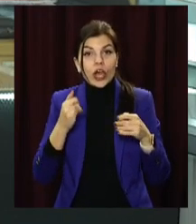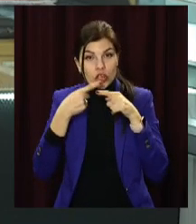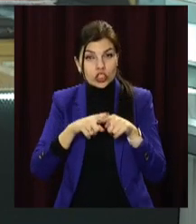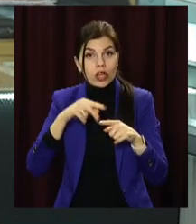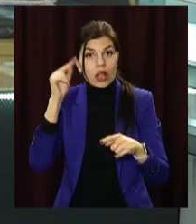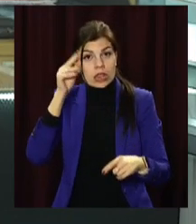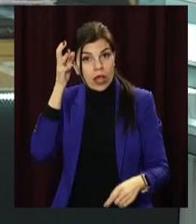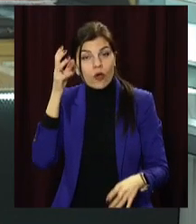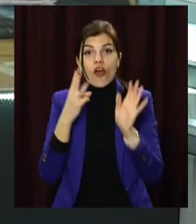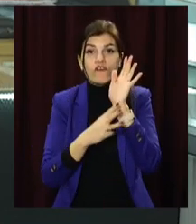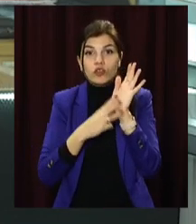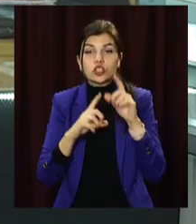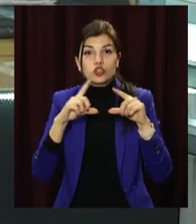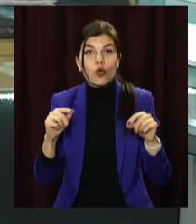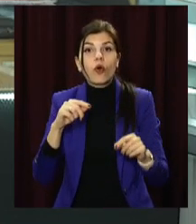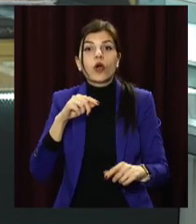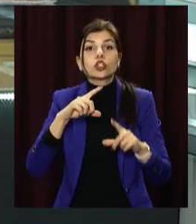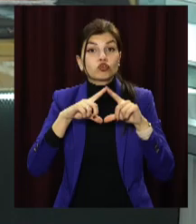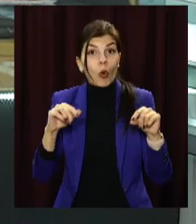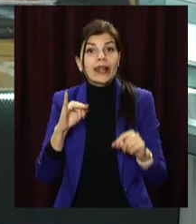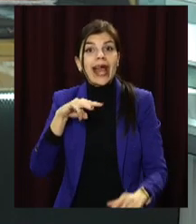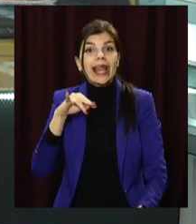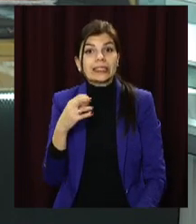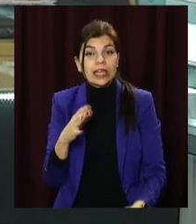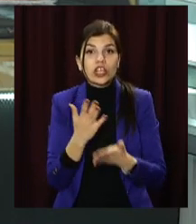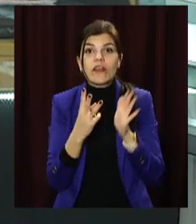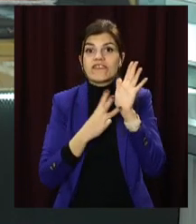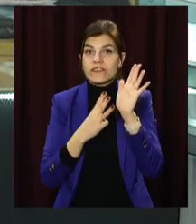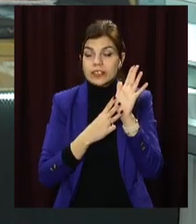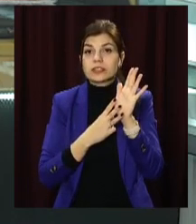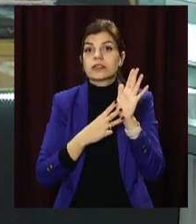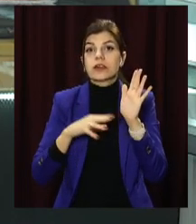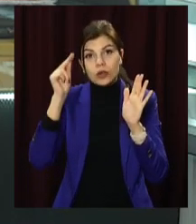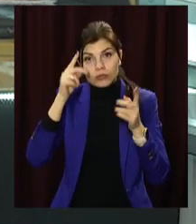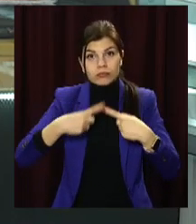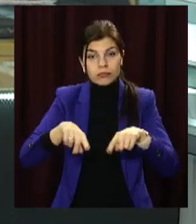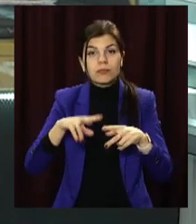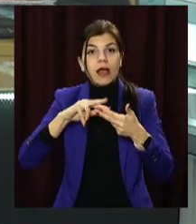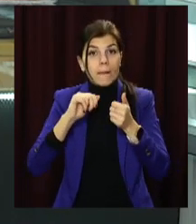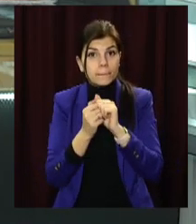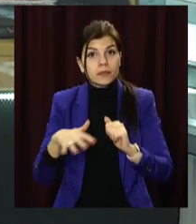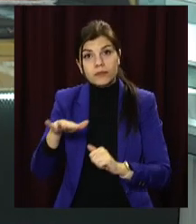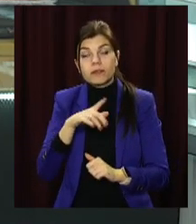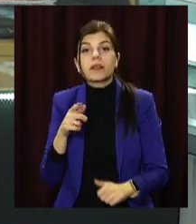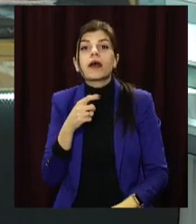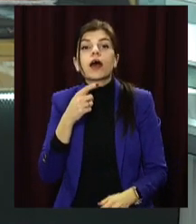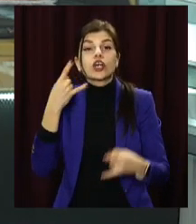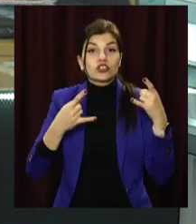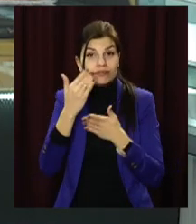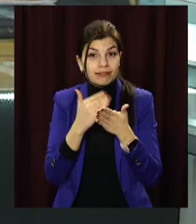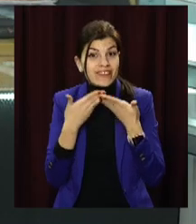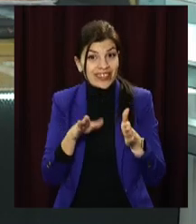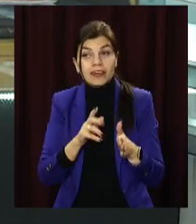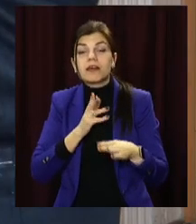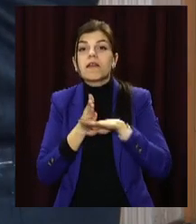отримали 80 шкіл та ліцеїв області. Серед них і 8 навчальних закладів Кам'янського. Новації на практиці бачили журналісти